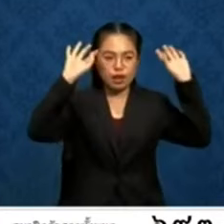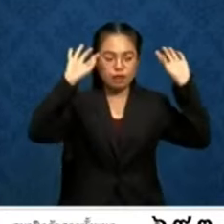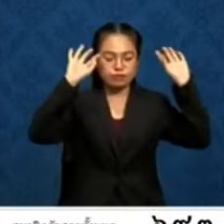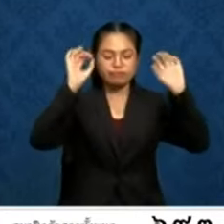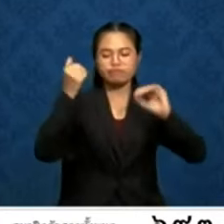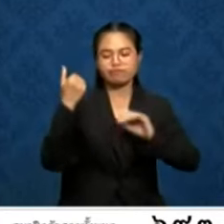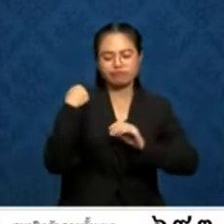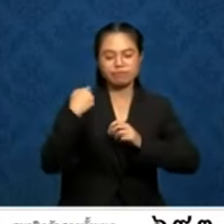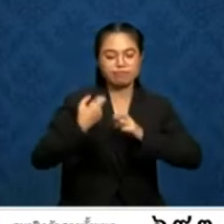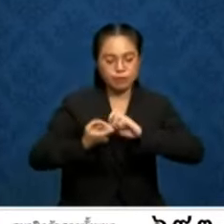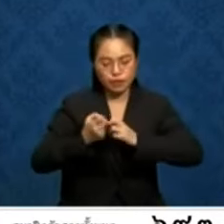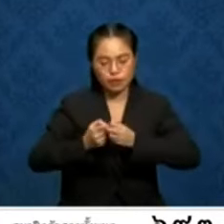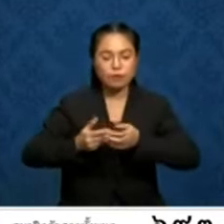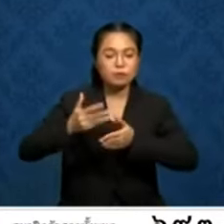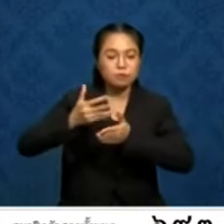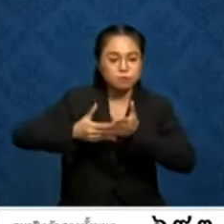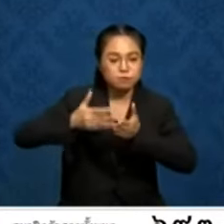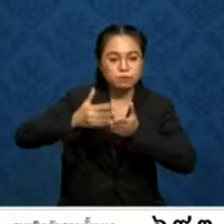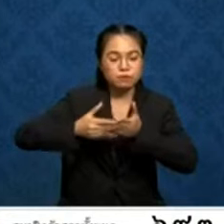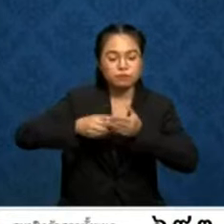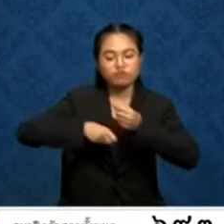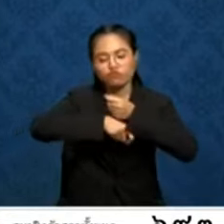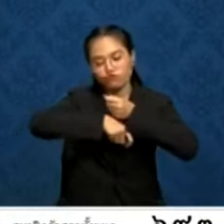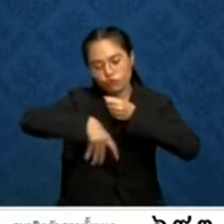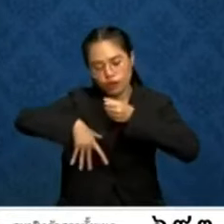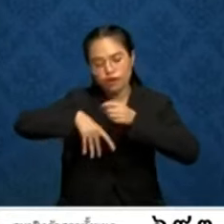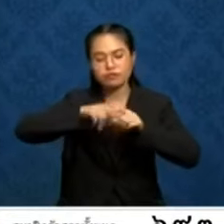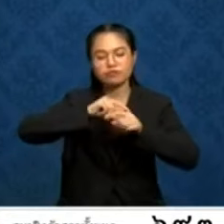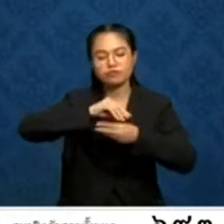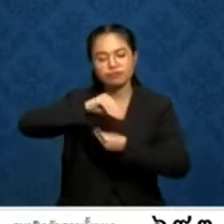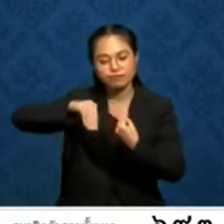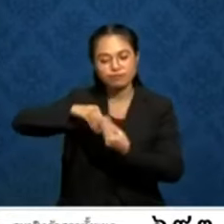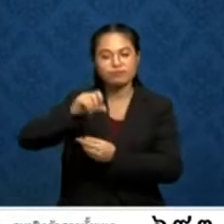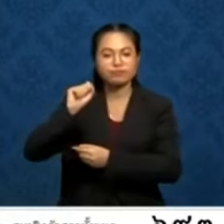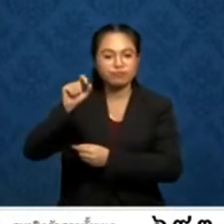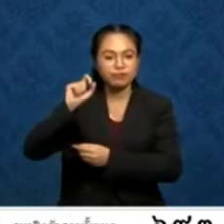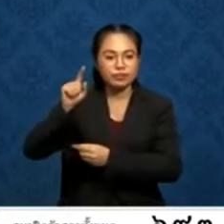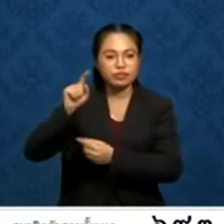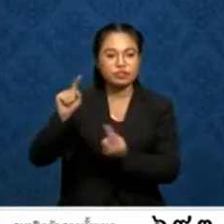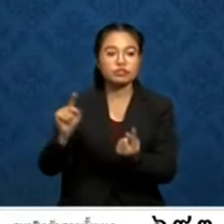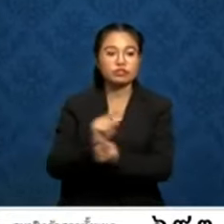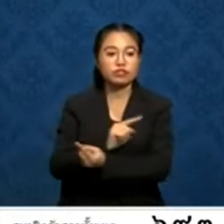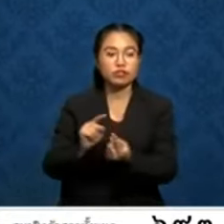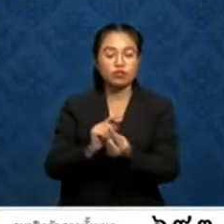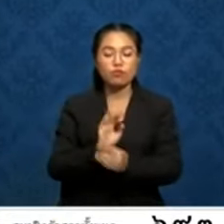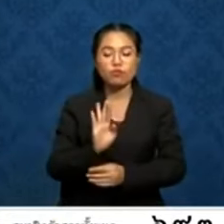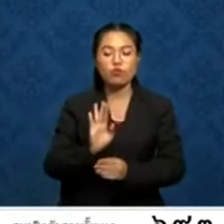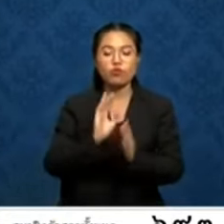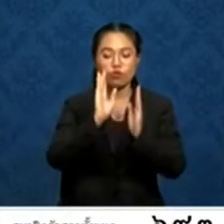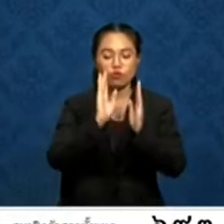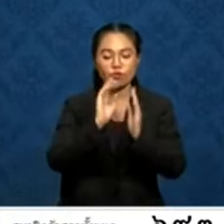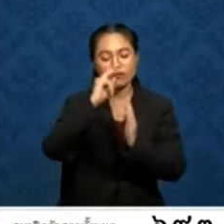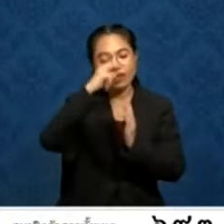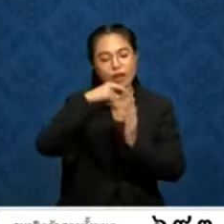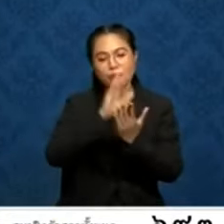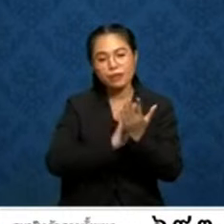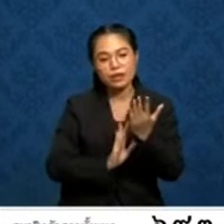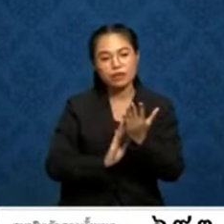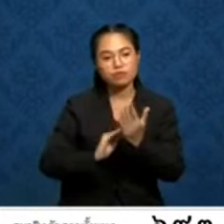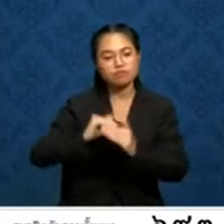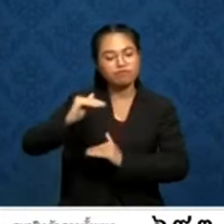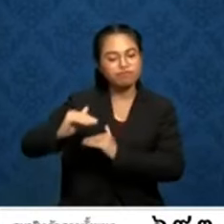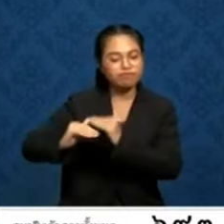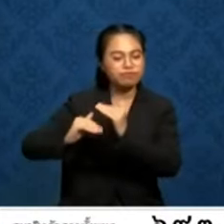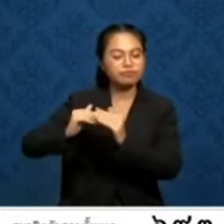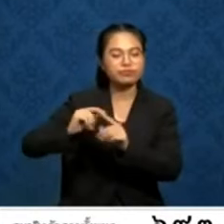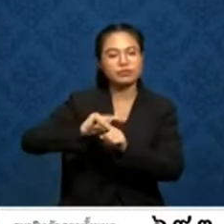อันเป็นปัญหาโครงสร้างทางเศรษฐกิจและสังคมของประเทศที่สั่งสมต่อเนื่องม